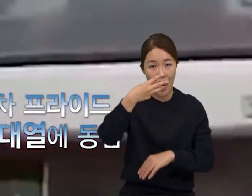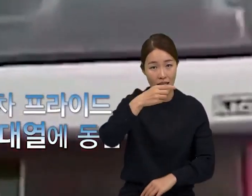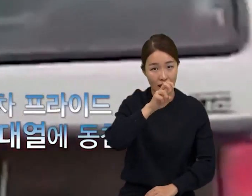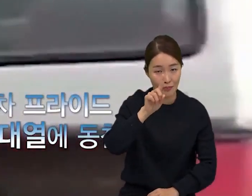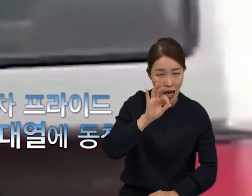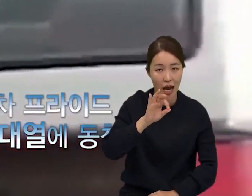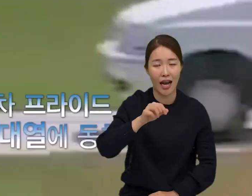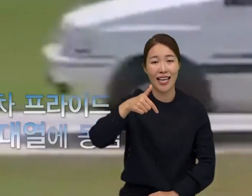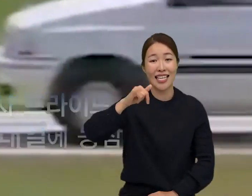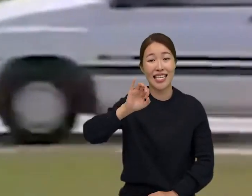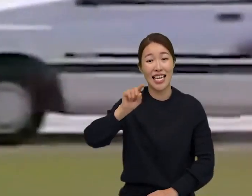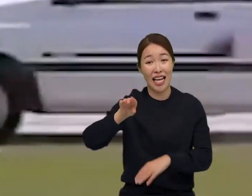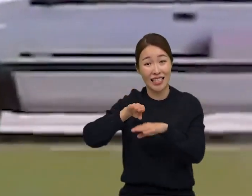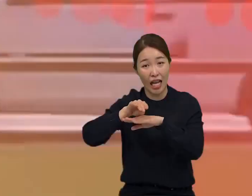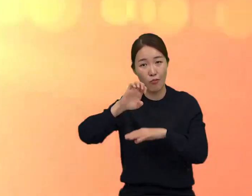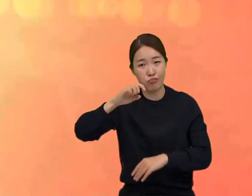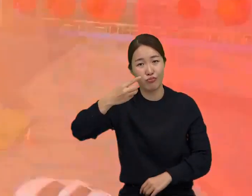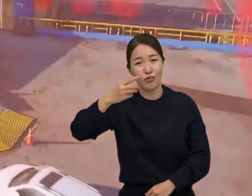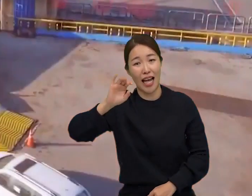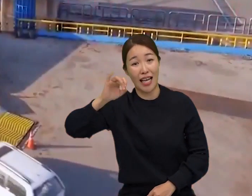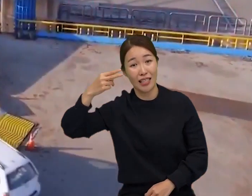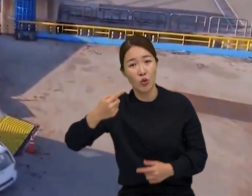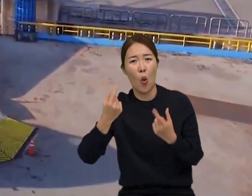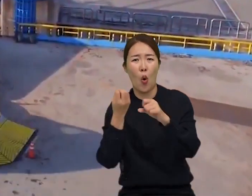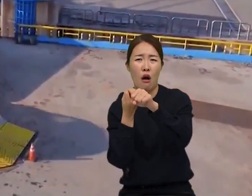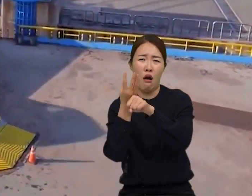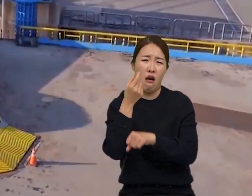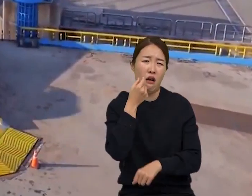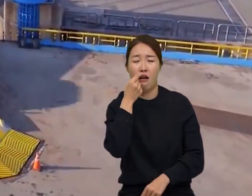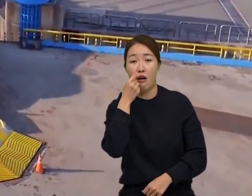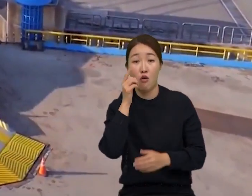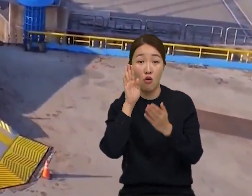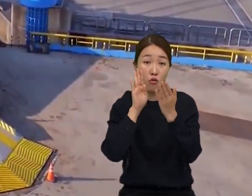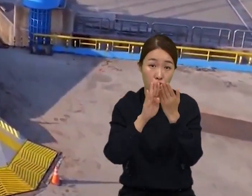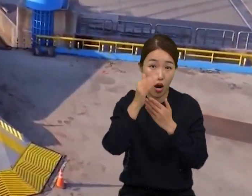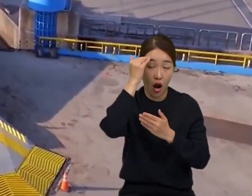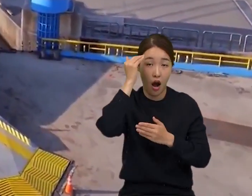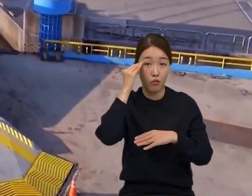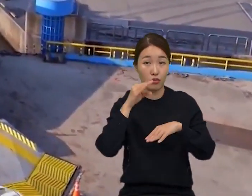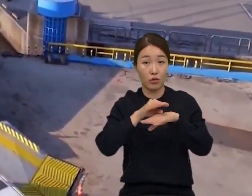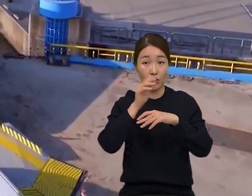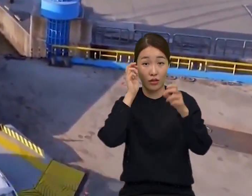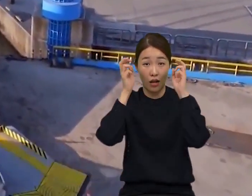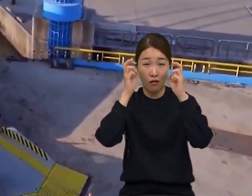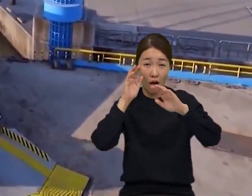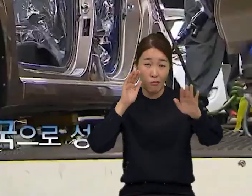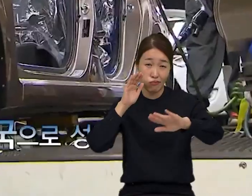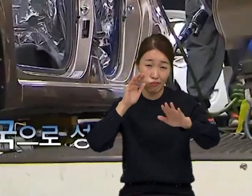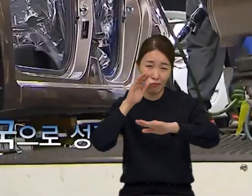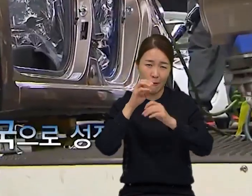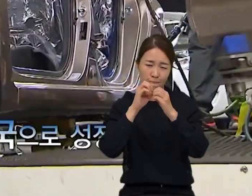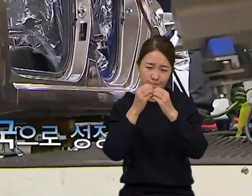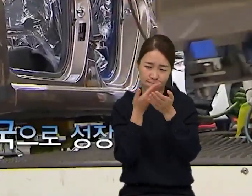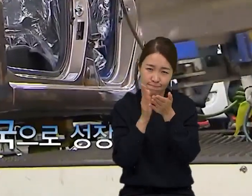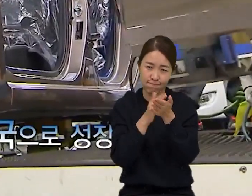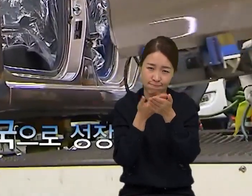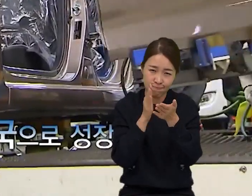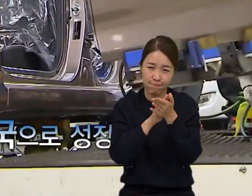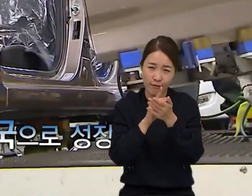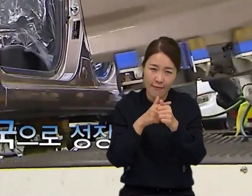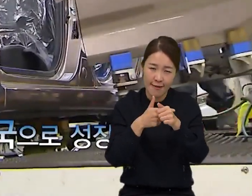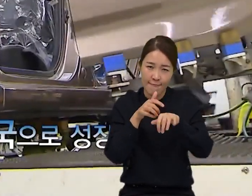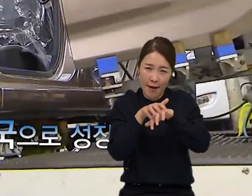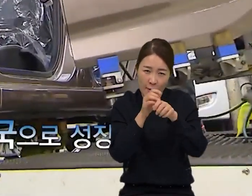수출 대열에 동참했다. 그 후 한국 자동차 산업은 꾸준한 품질 개선과 적극적